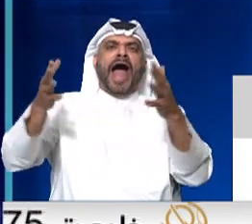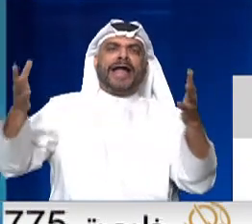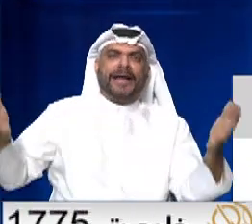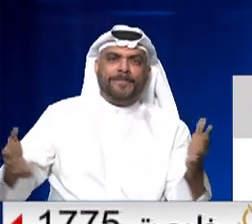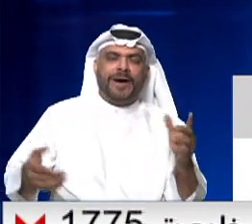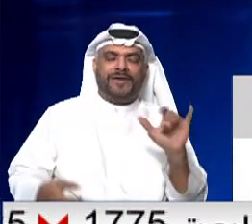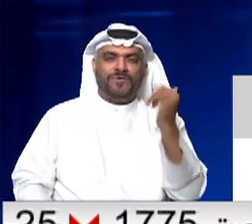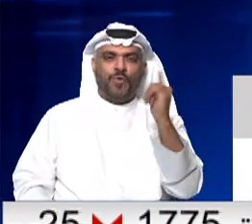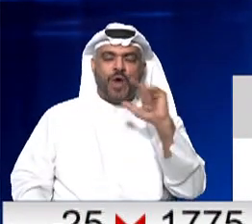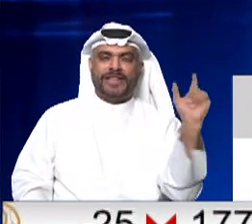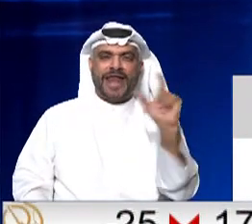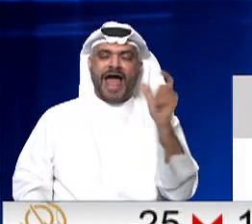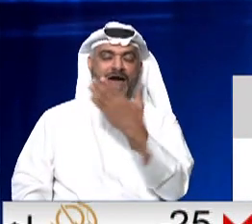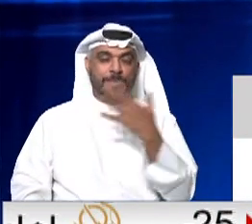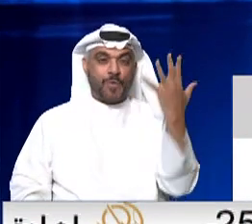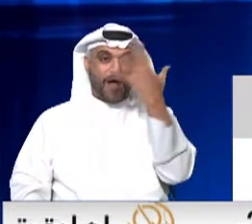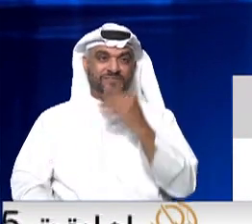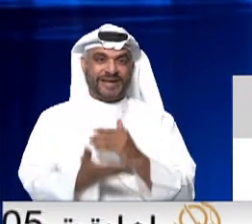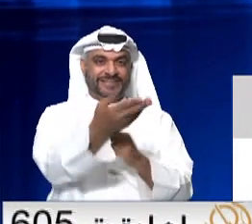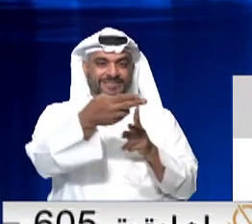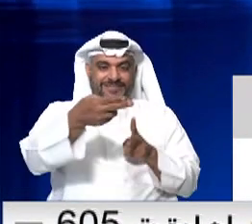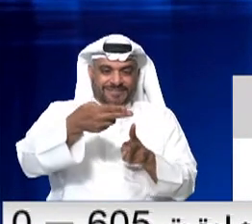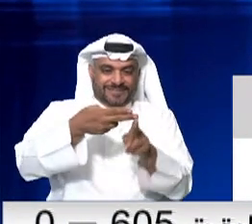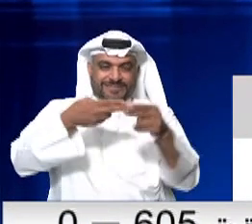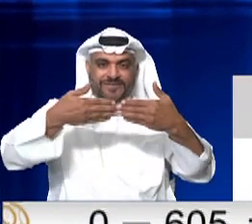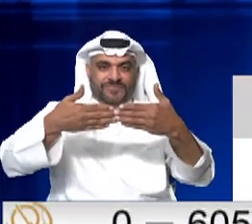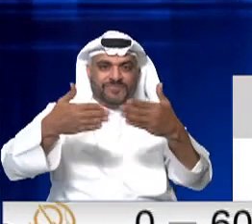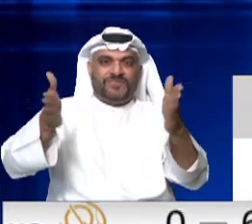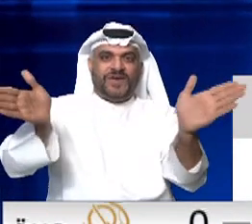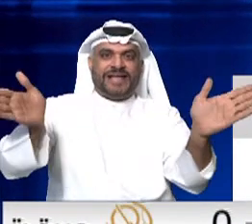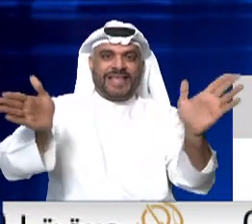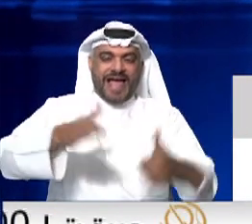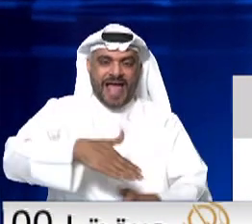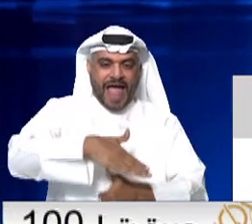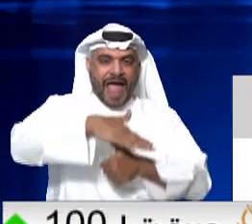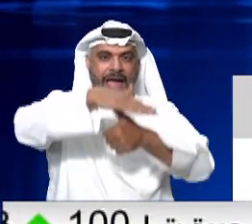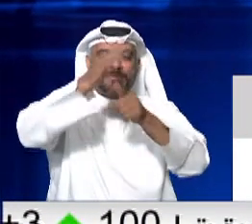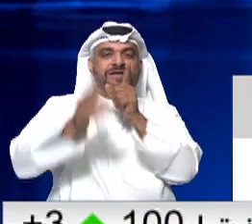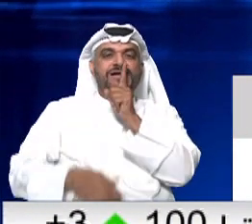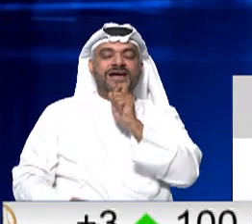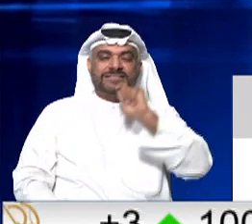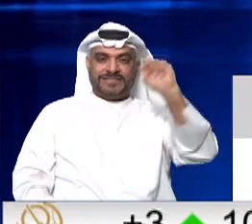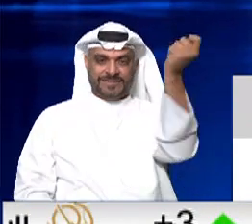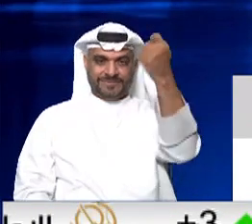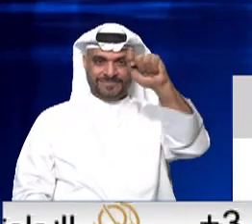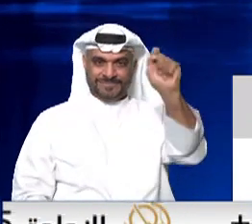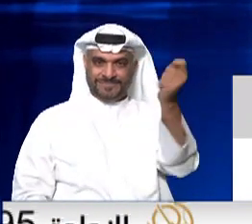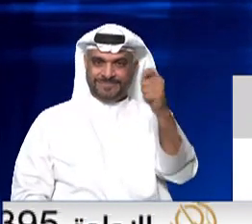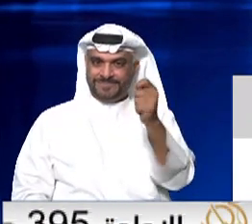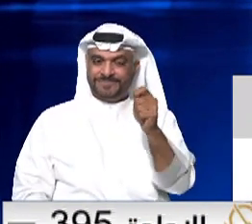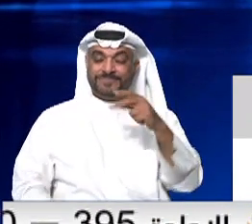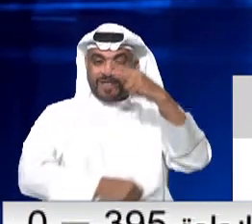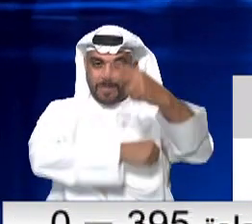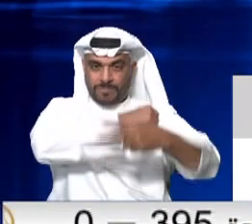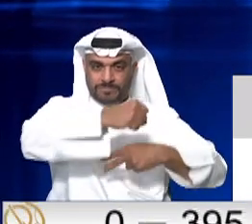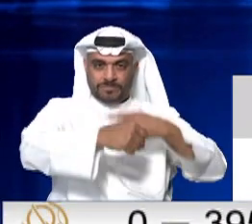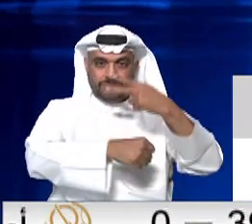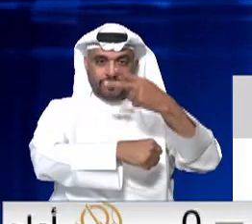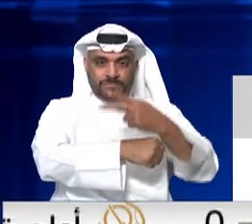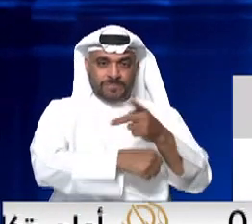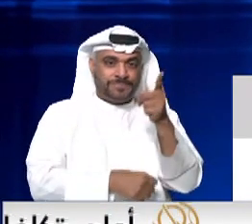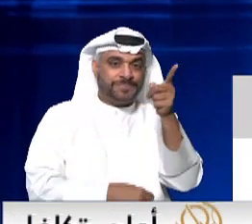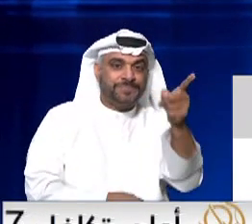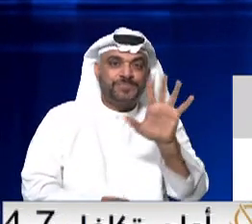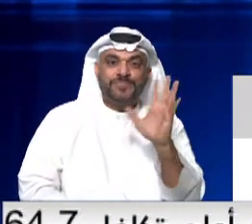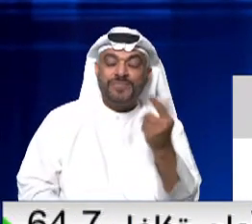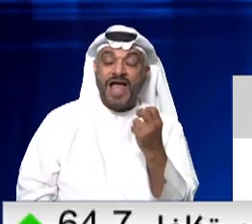وافريقيا هذا وقد افتتح امير قطر سمو الشيخ تميم بن حمد ال ثاني افتتح فعاليات المعرض الذي